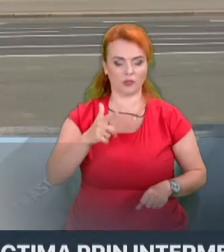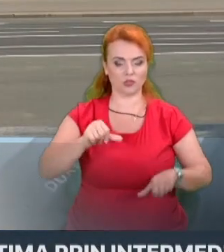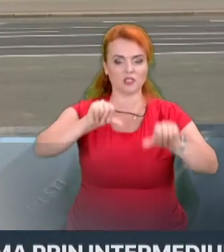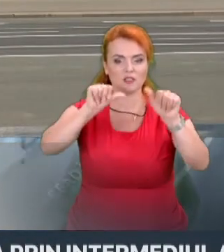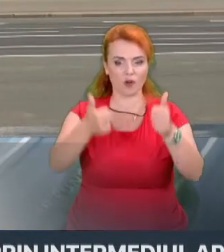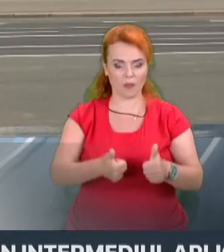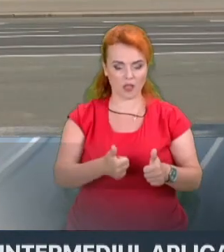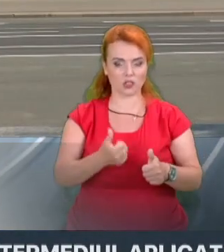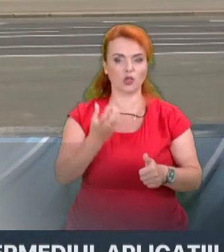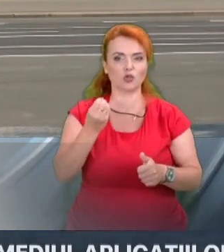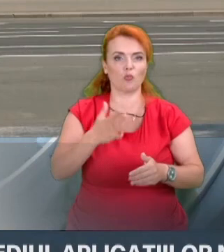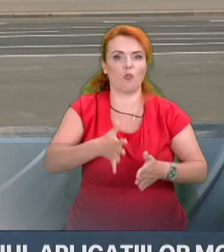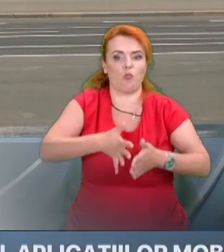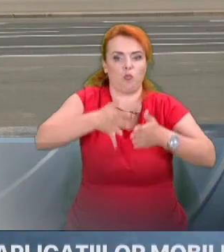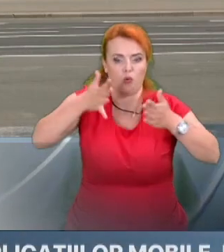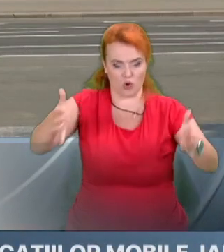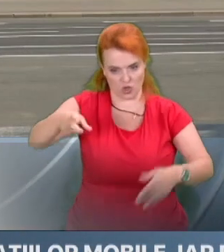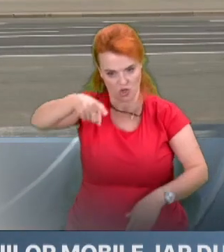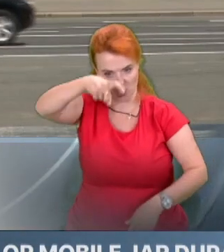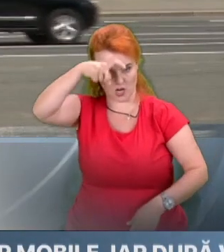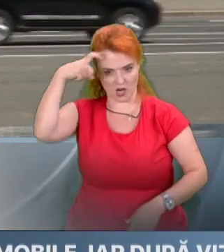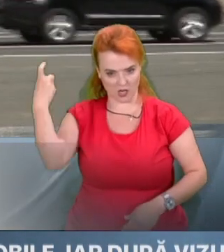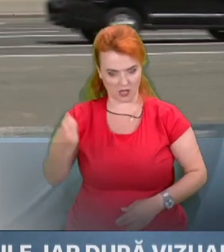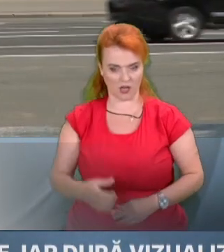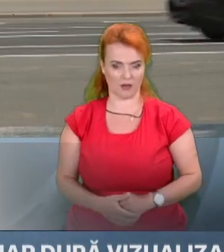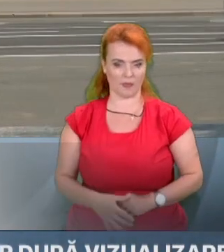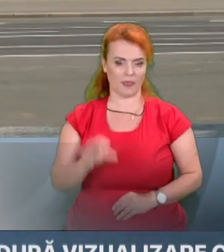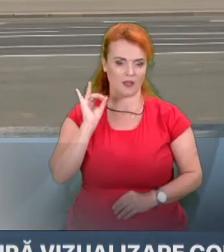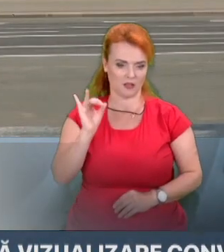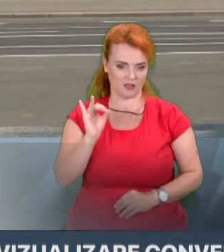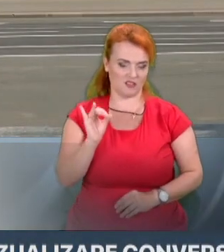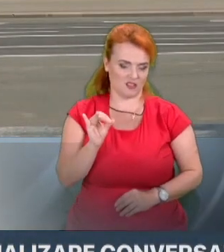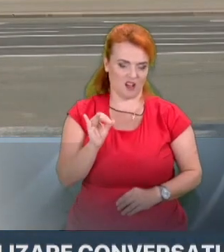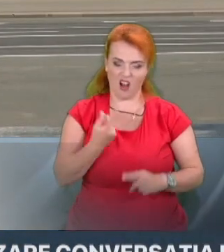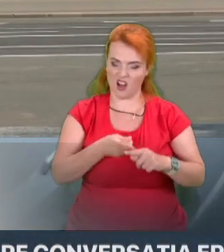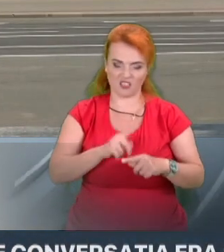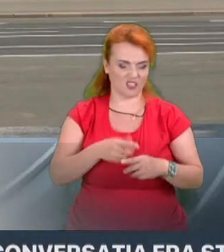aceste deci care se pun în față acoperiminte.